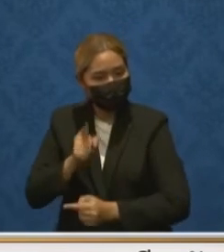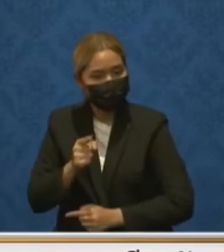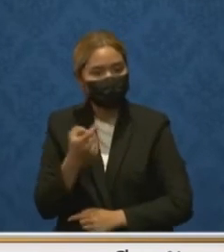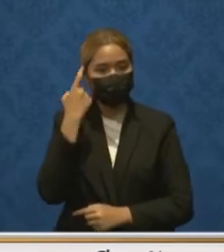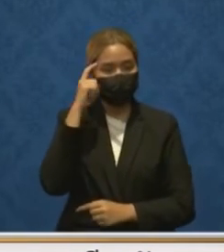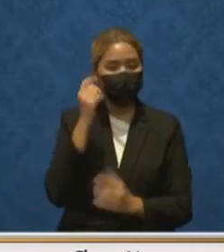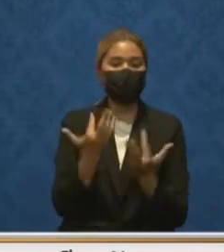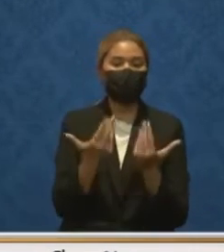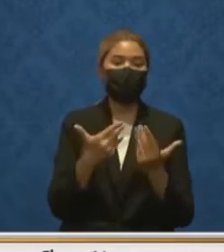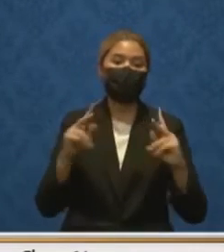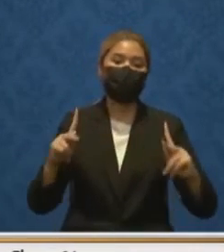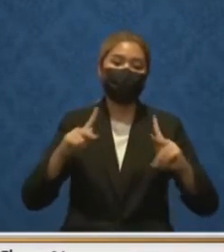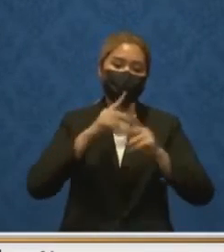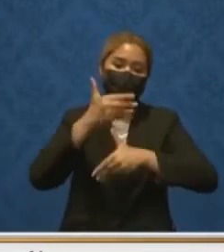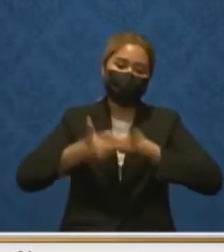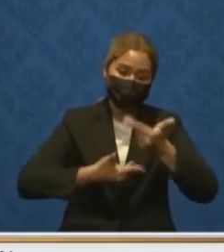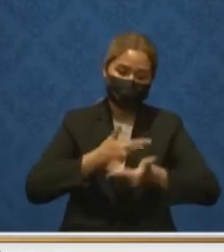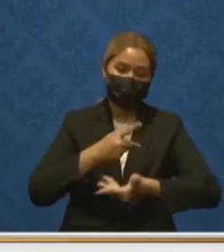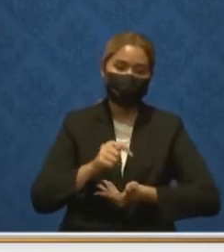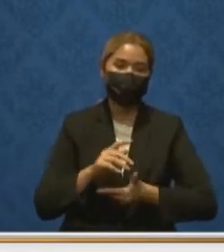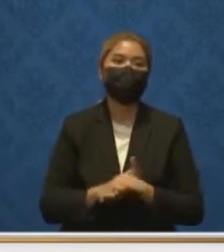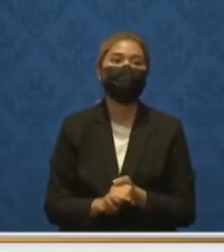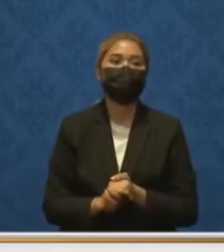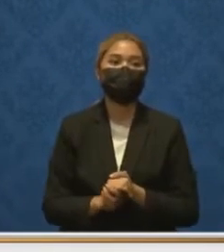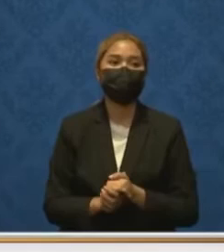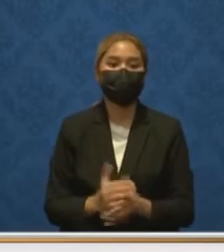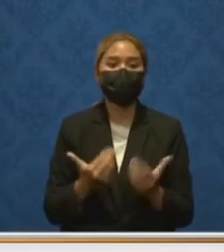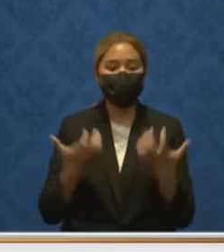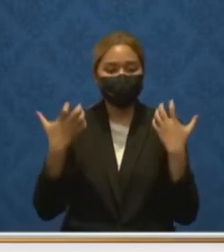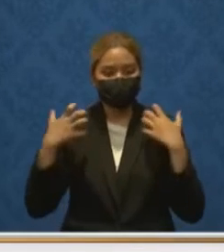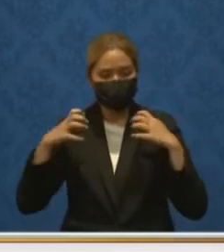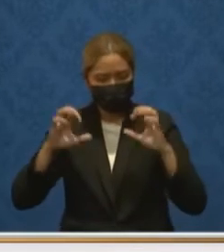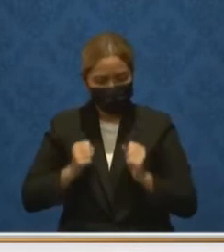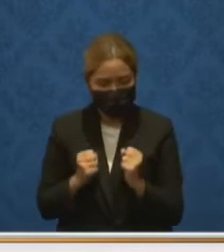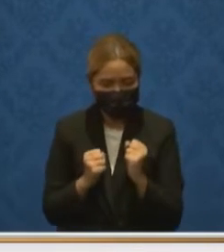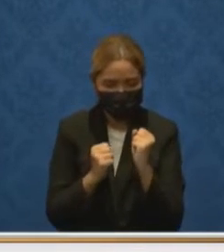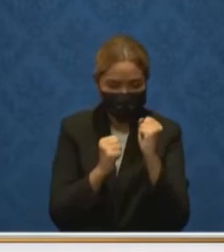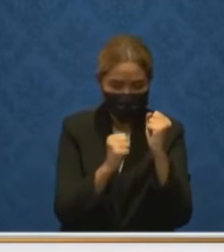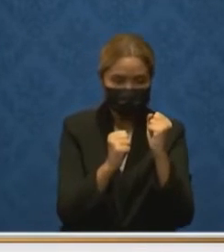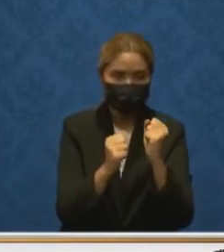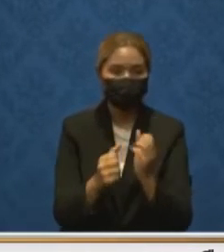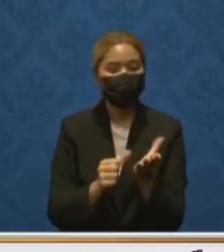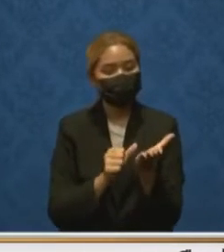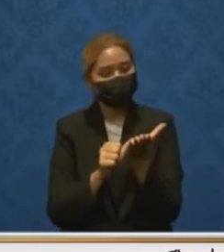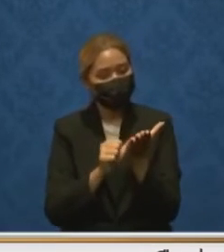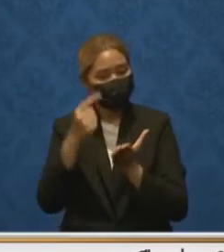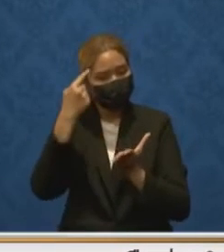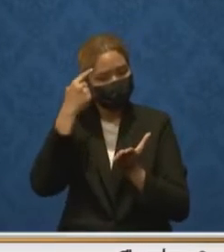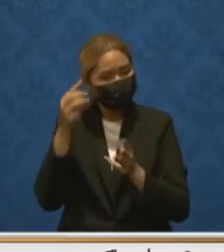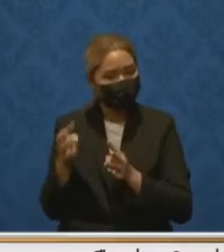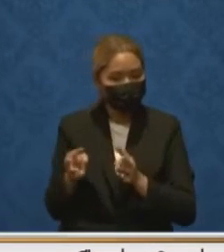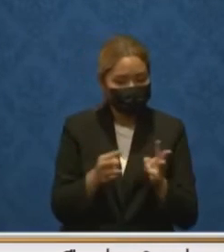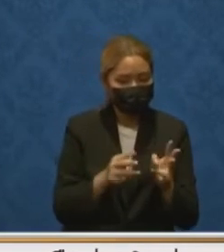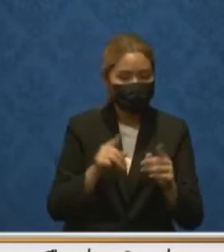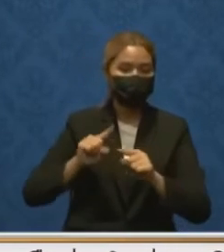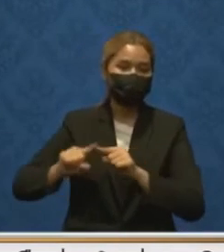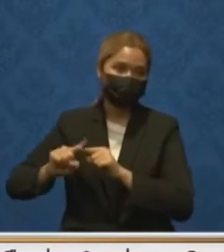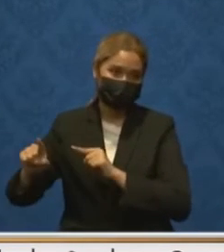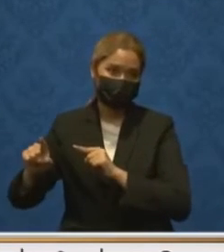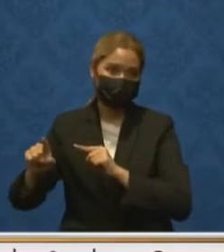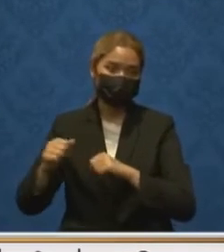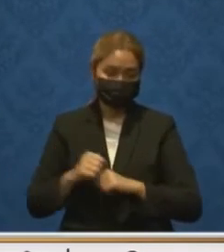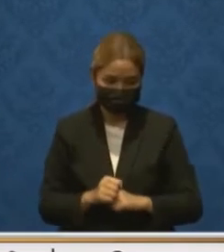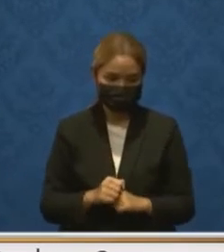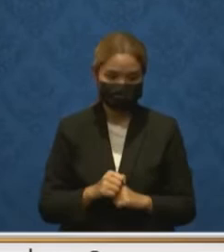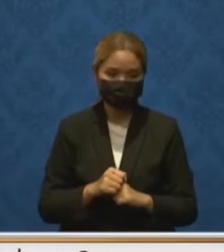็คอสิงที่กราบเรีนว่ารัฒบาลก็ใช้ความพยายามในการที่จะหาซือปุ๊ย ป้อง